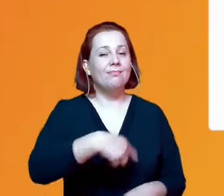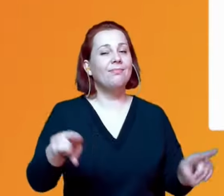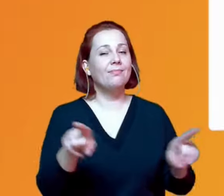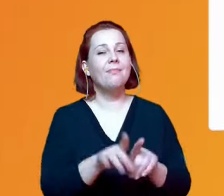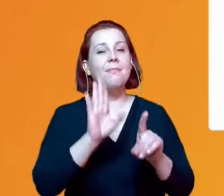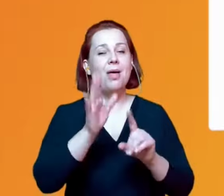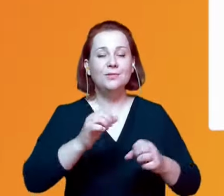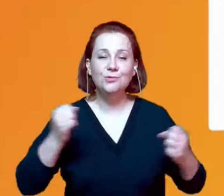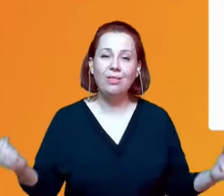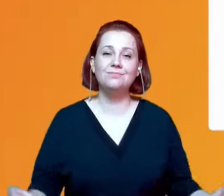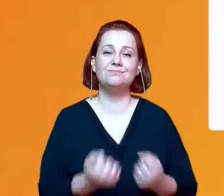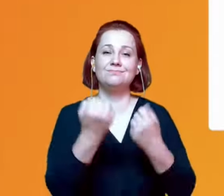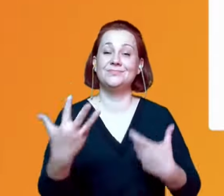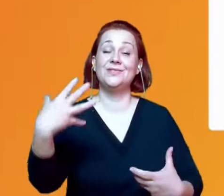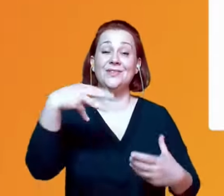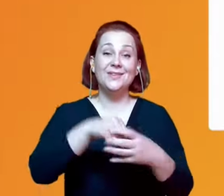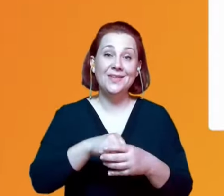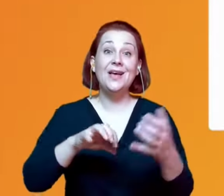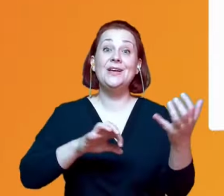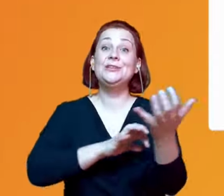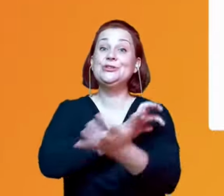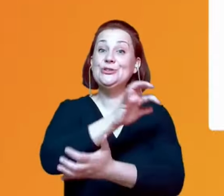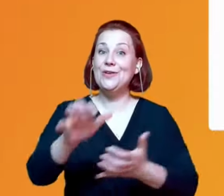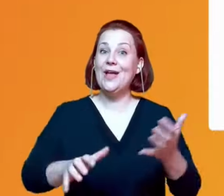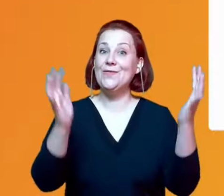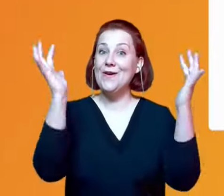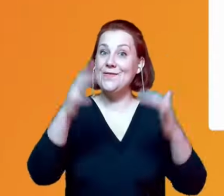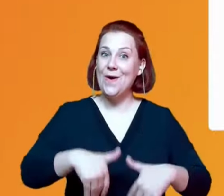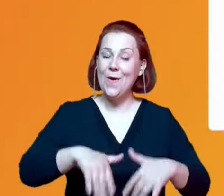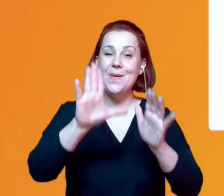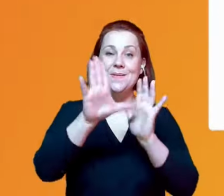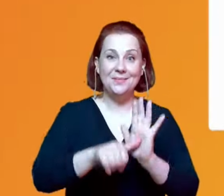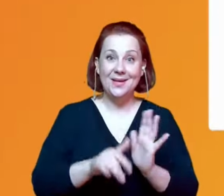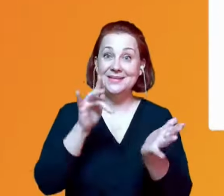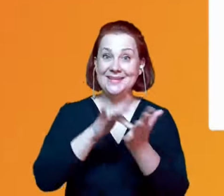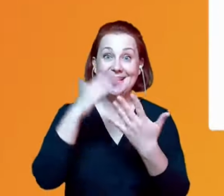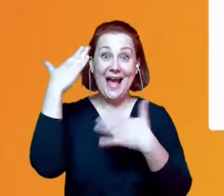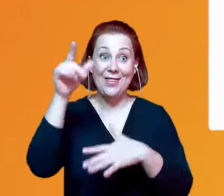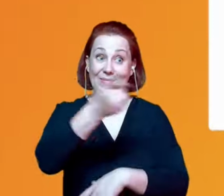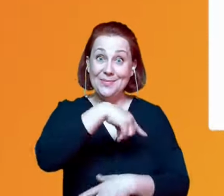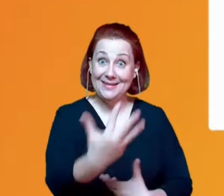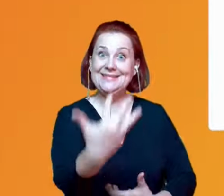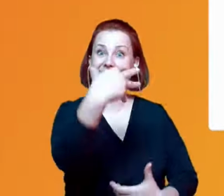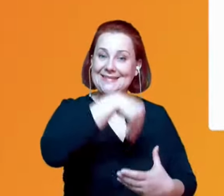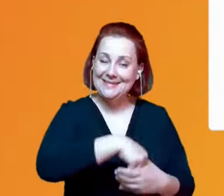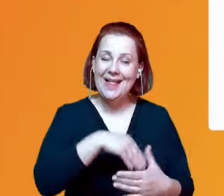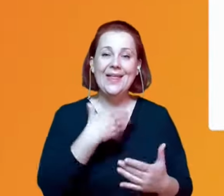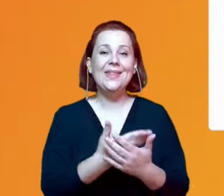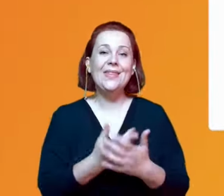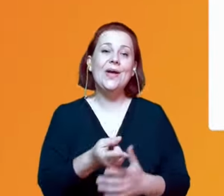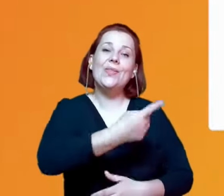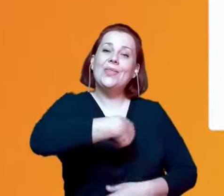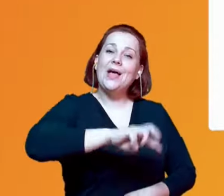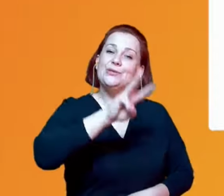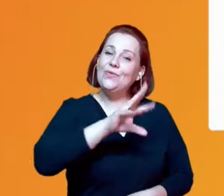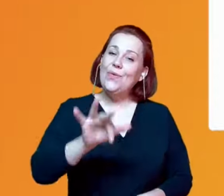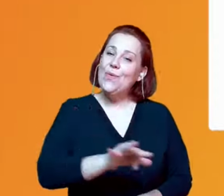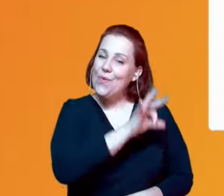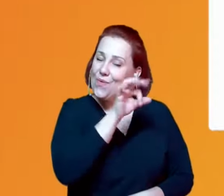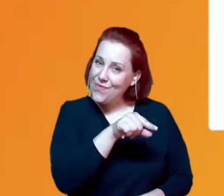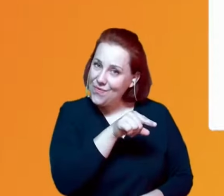zaangażowani w Światowe Forum Miejskie w Katowicach w 2022 roku. Więc chcę podkreślić, że Światowe Forum Miejskie